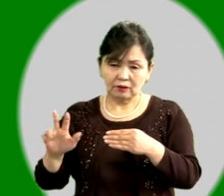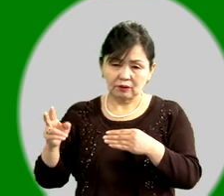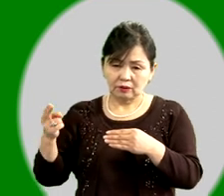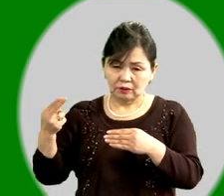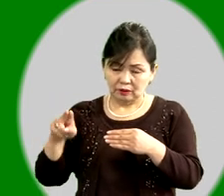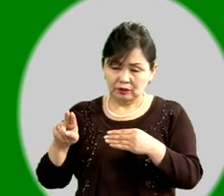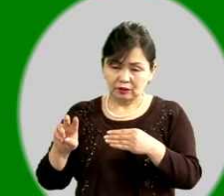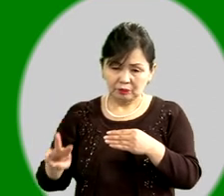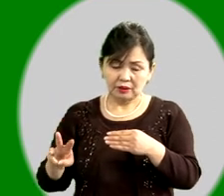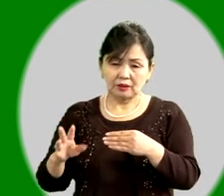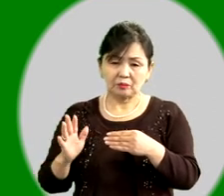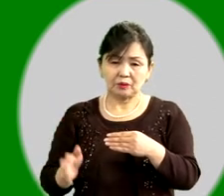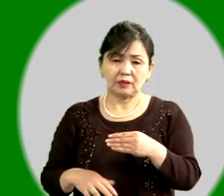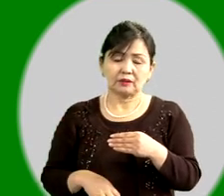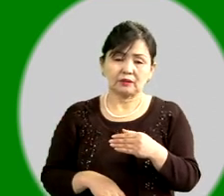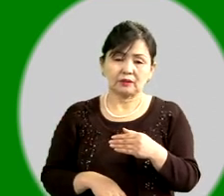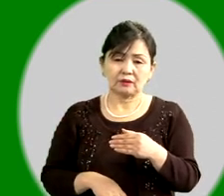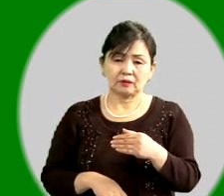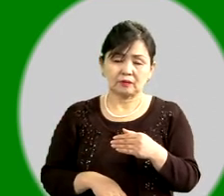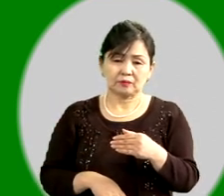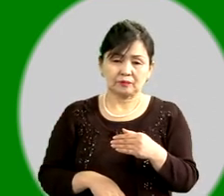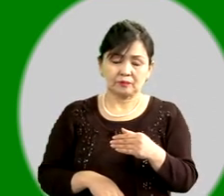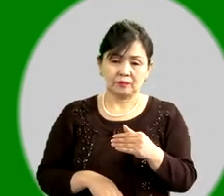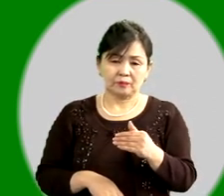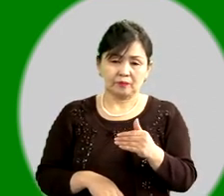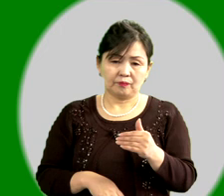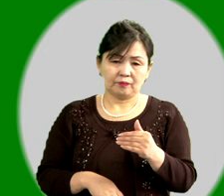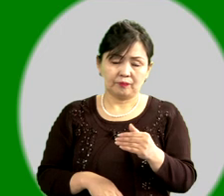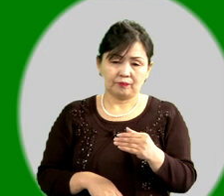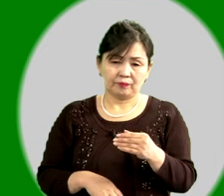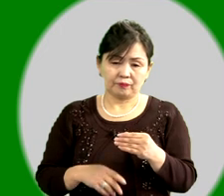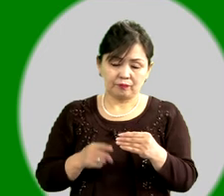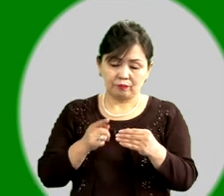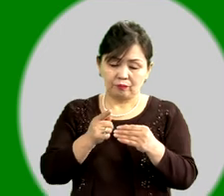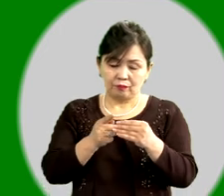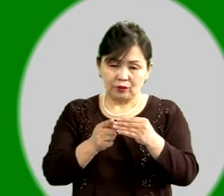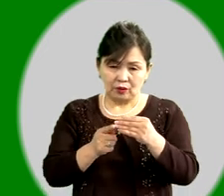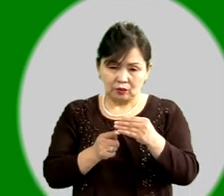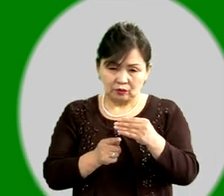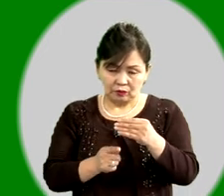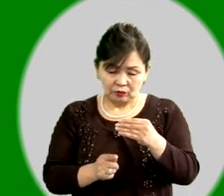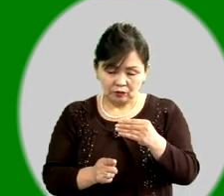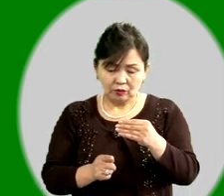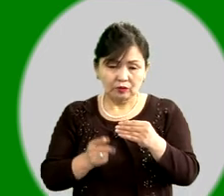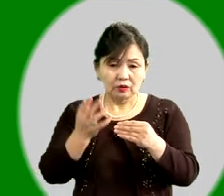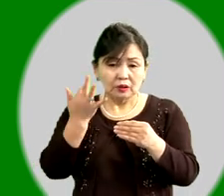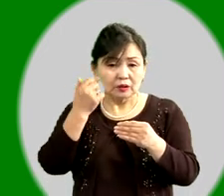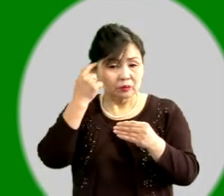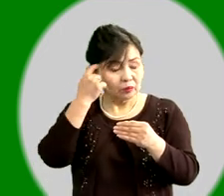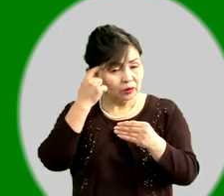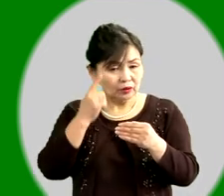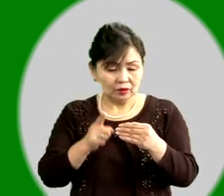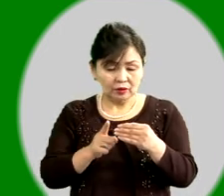1 дециметр талтай квадратыг байрлууллаа. За, тэгвэл өндрийн дагуу хэд байрлах бол төсөөлж бодорой.